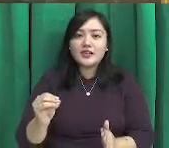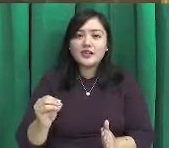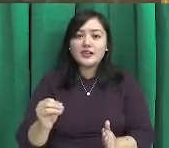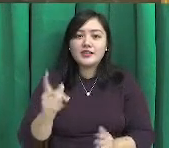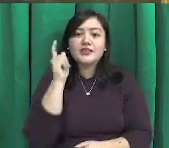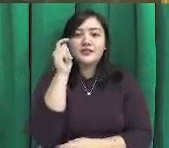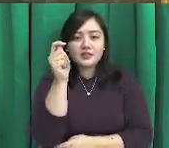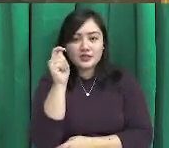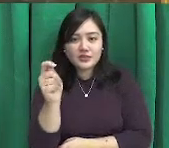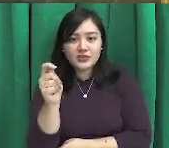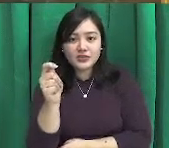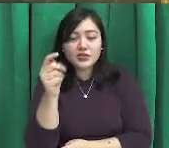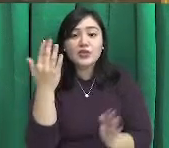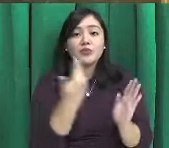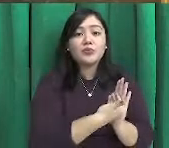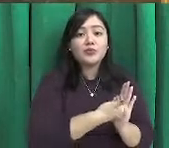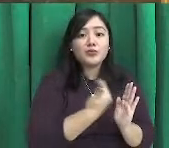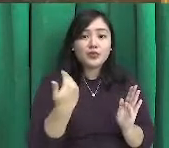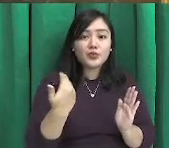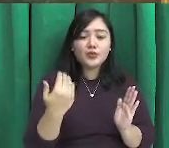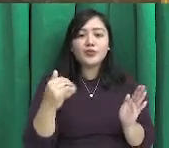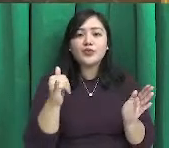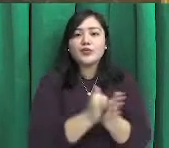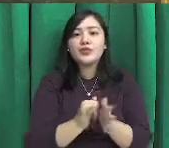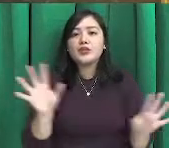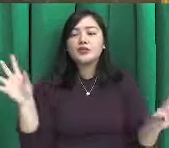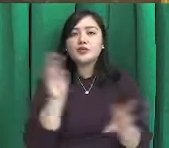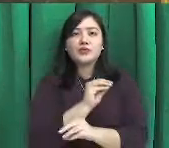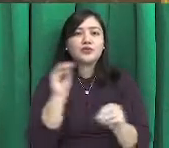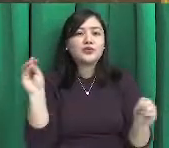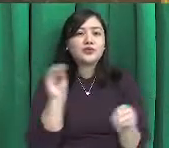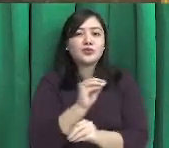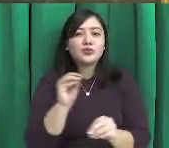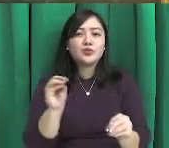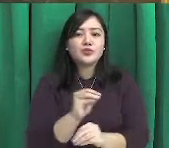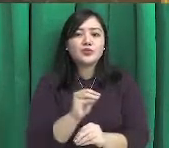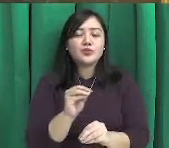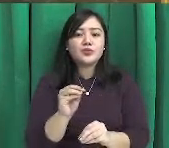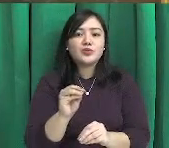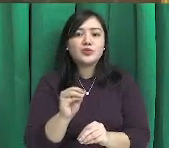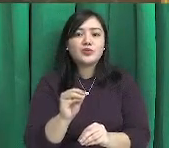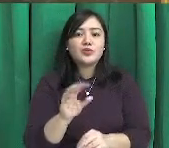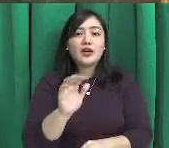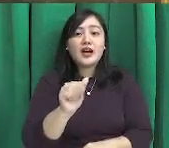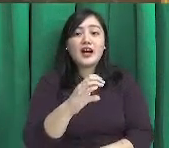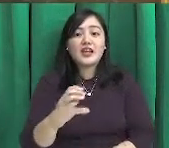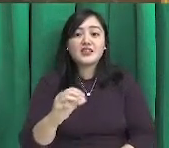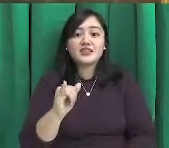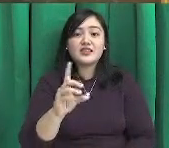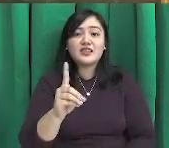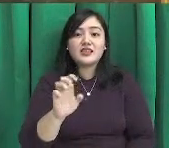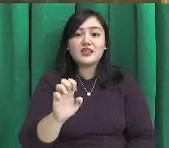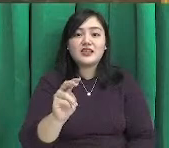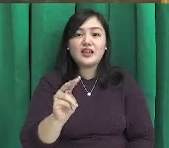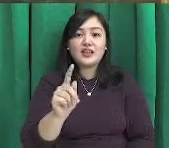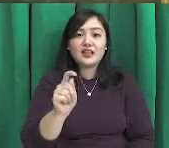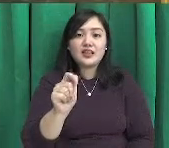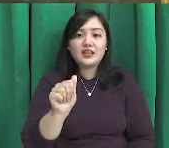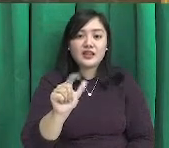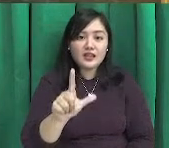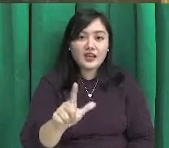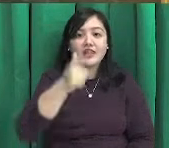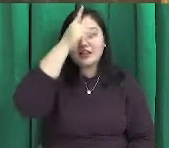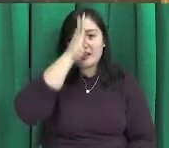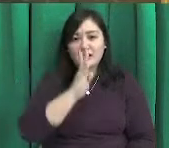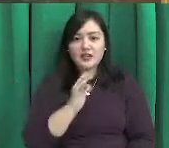there is no accidental godly wife. We've got to work for it and pray to be a godly